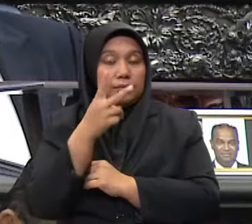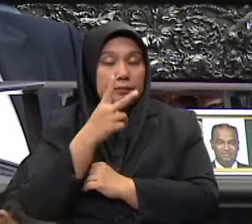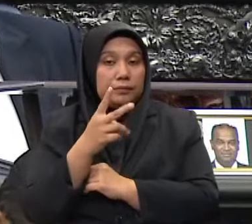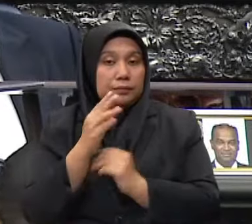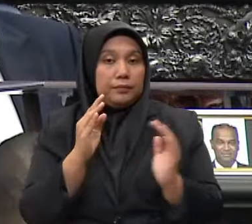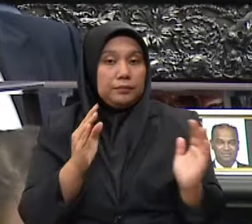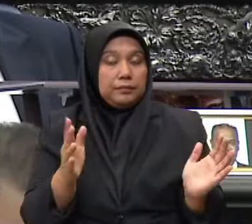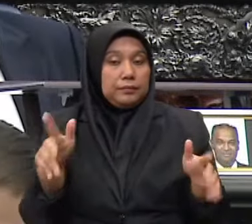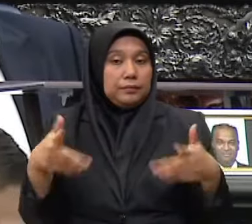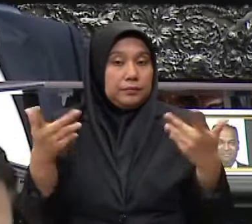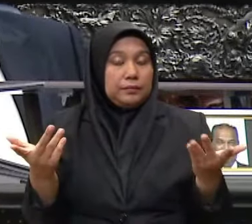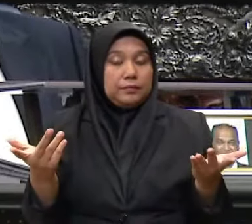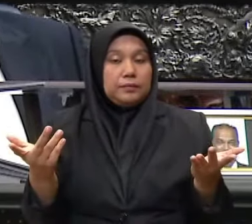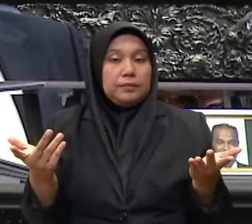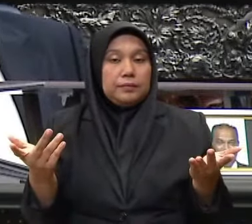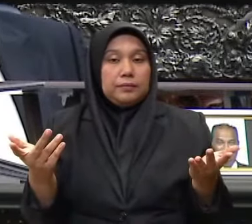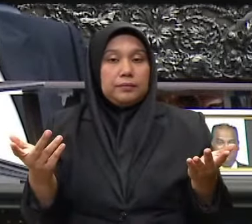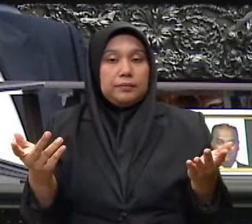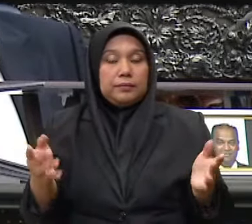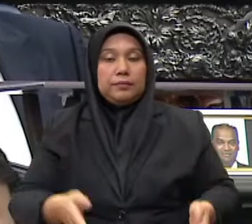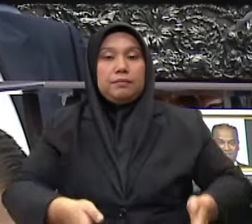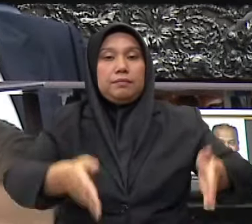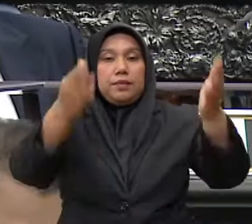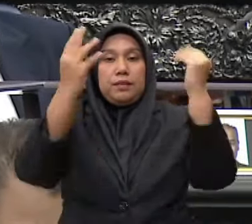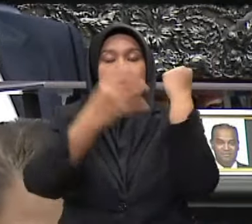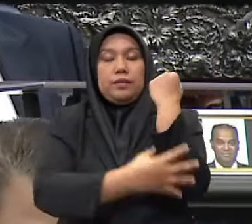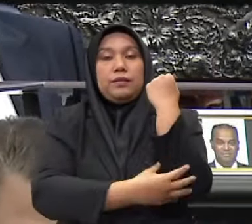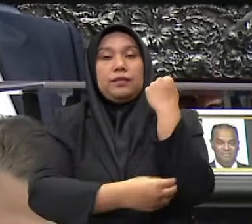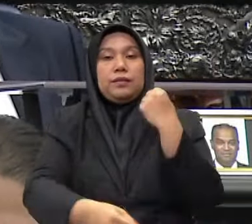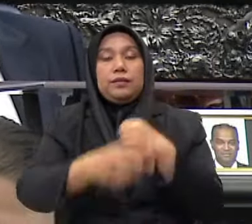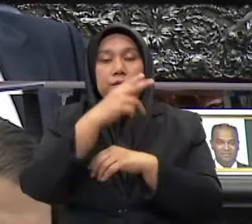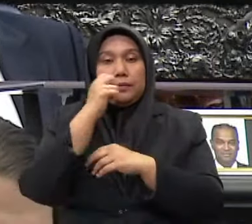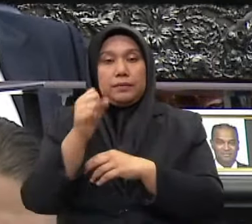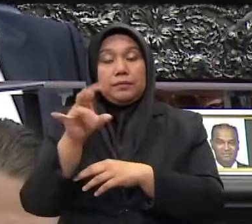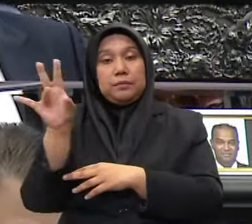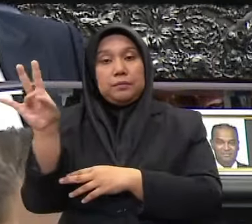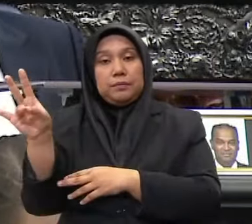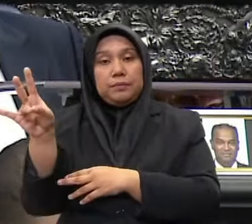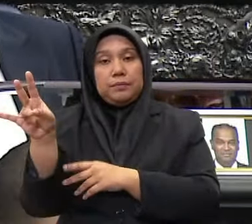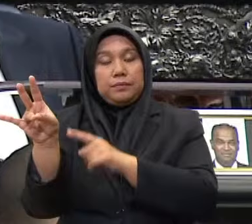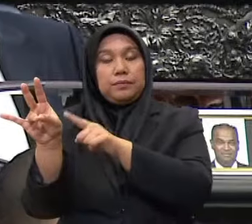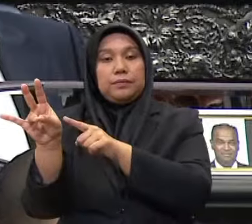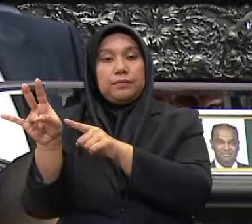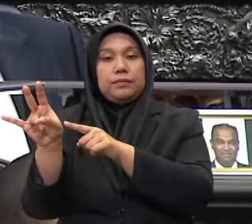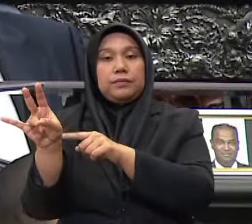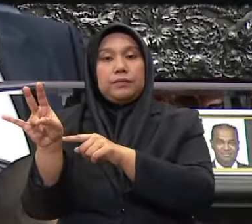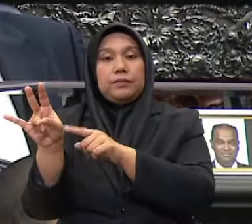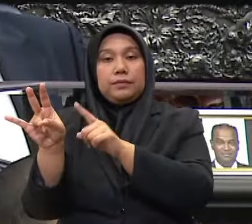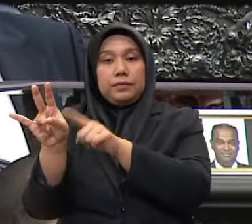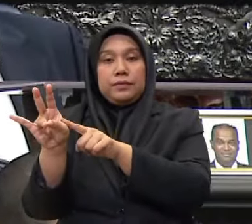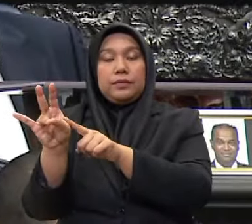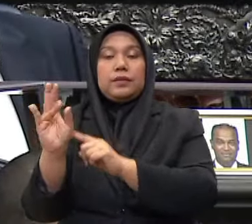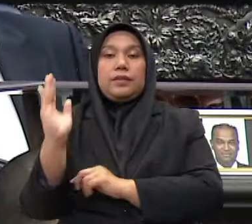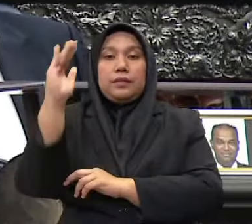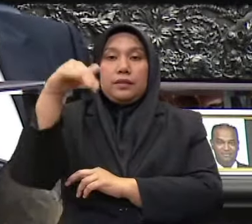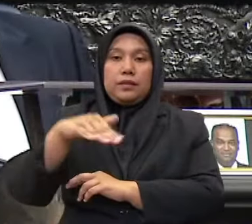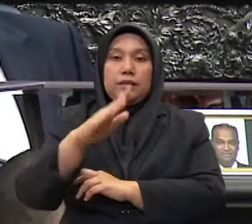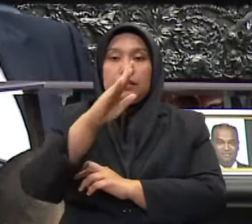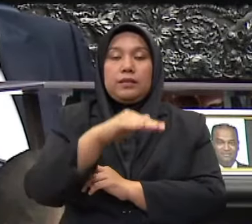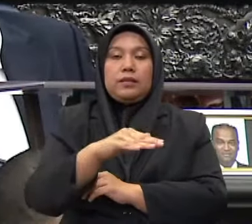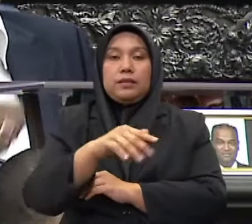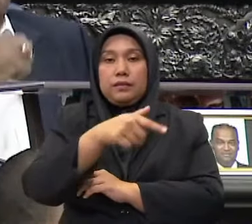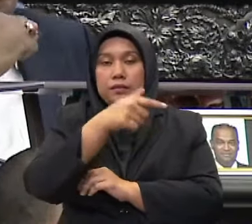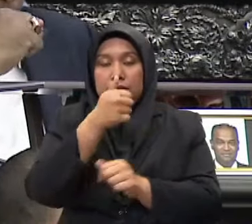mengklasifikasikannya sebagai bangunan daif sekolah duju dan memang angka itu akan naik turun pada setiap masa Namun